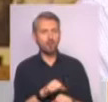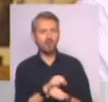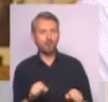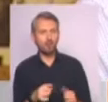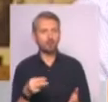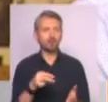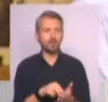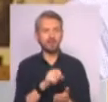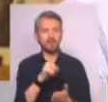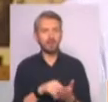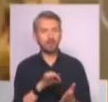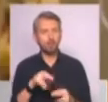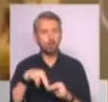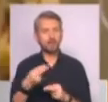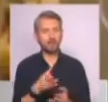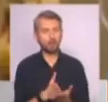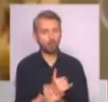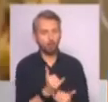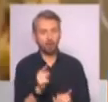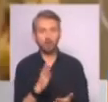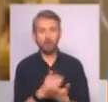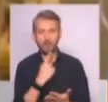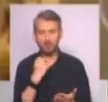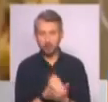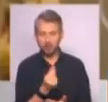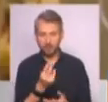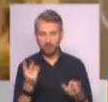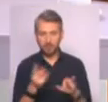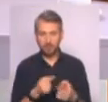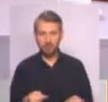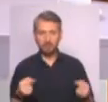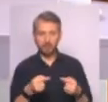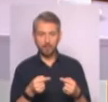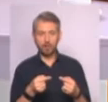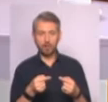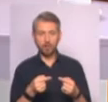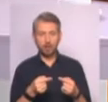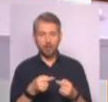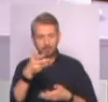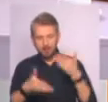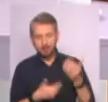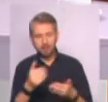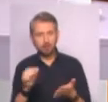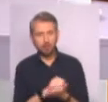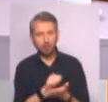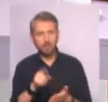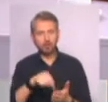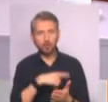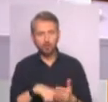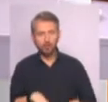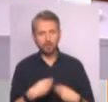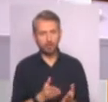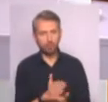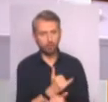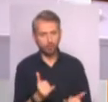про компенсацію цієї послуги. А тут є затверджений тариф, треба відповідно піднімати їхні документи і спростовувати надання відповідних